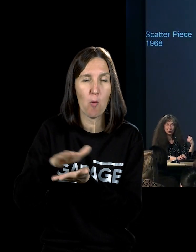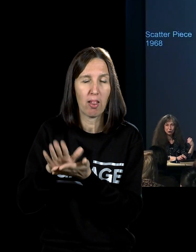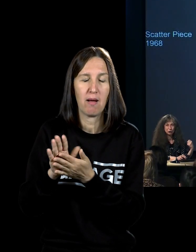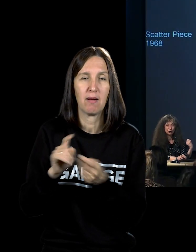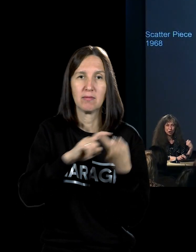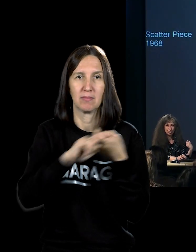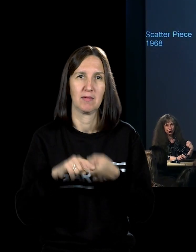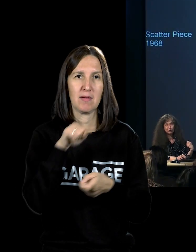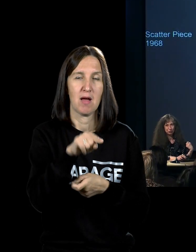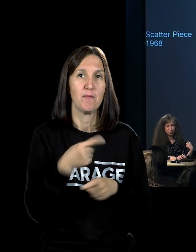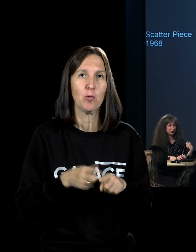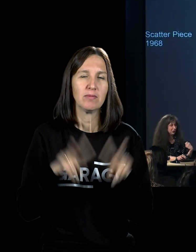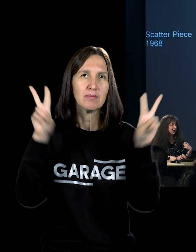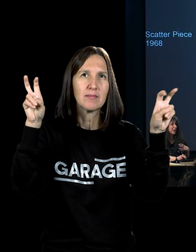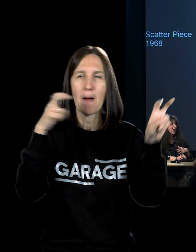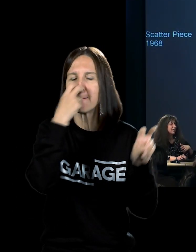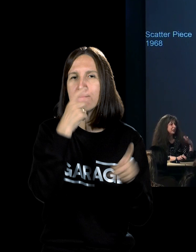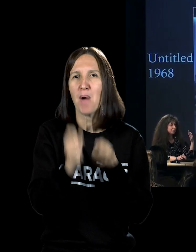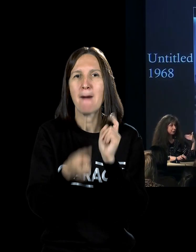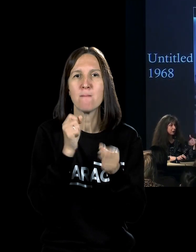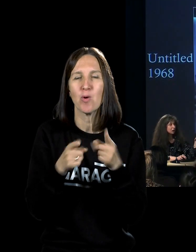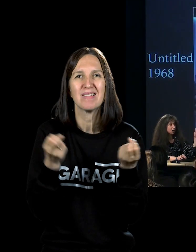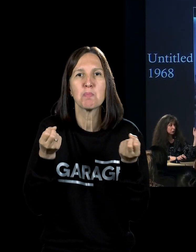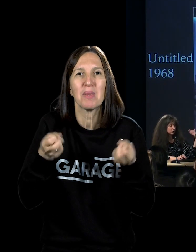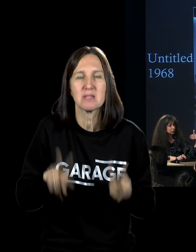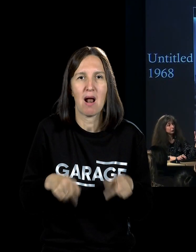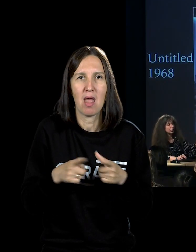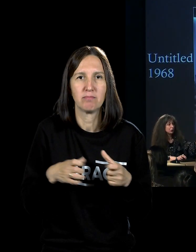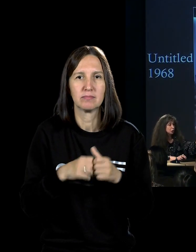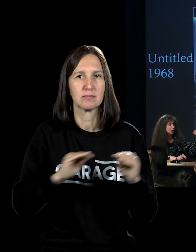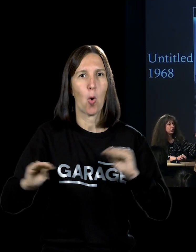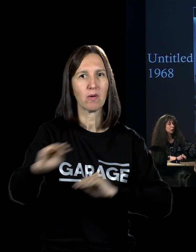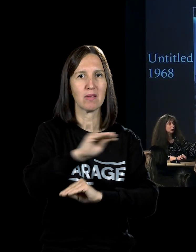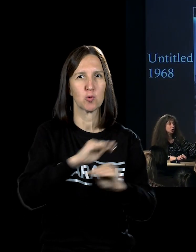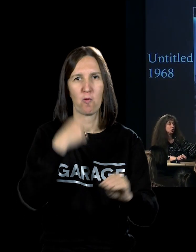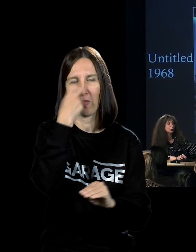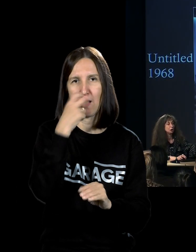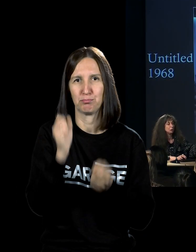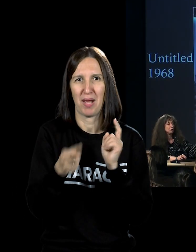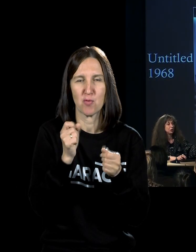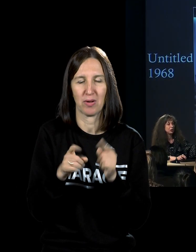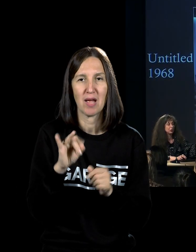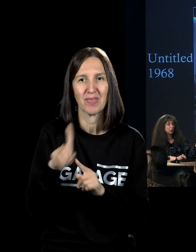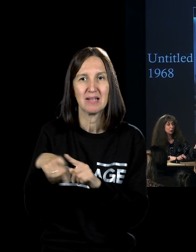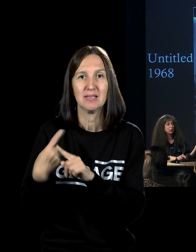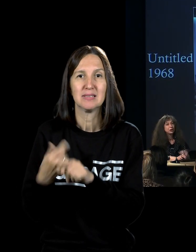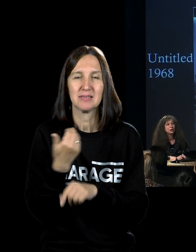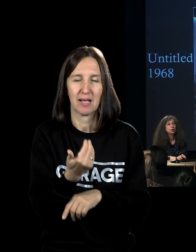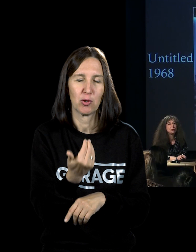на самом деле была очень сложной организованной помойкой. И как бы еще одна, тут тоже что-то, что